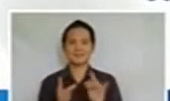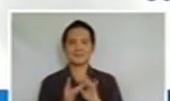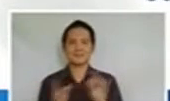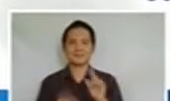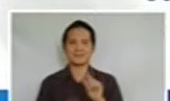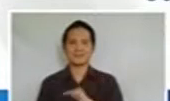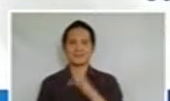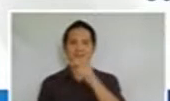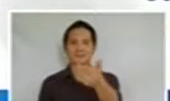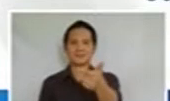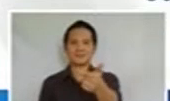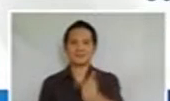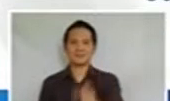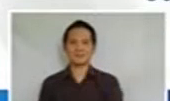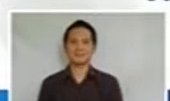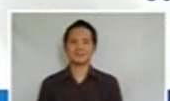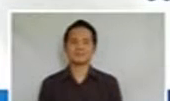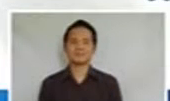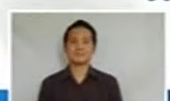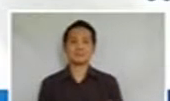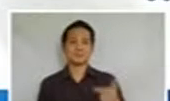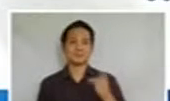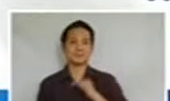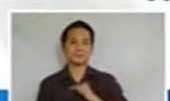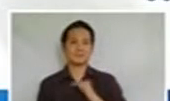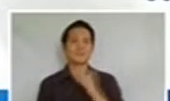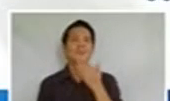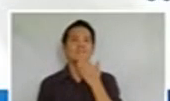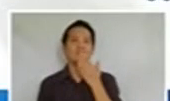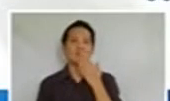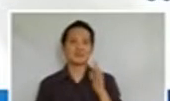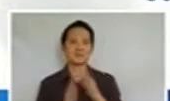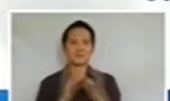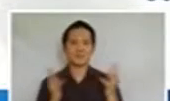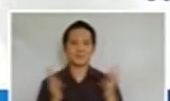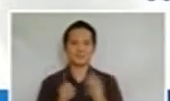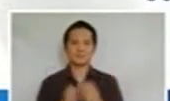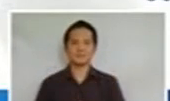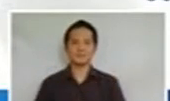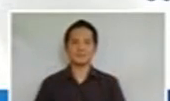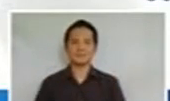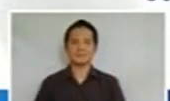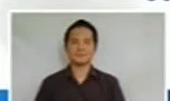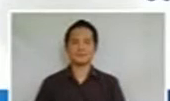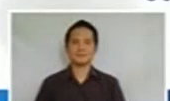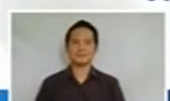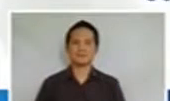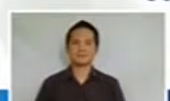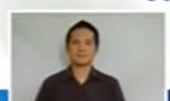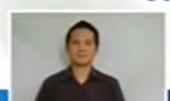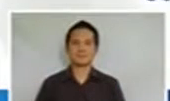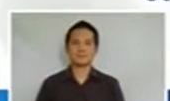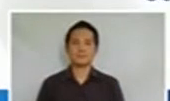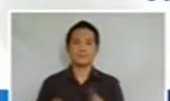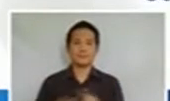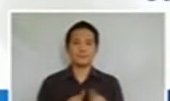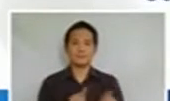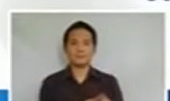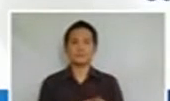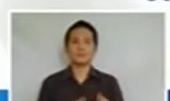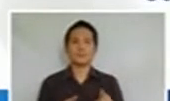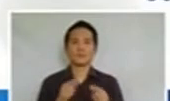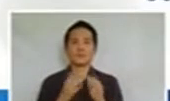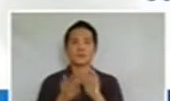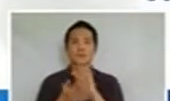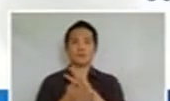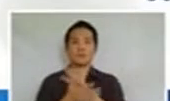sa 1,204. Samantala, patuloy pa rin naman po ang dami ng nadagdag na kaso ng mga nakaka-recover. Kahapon, naitala